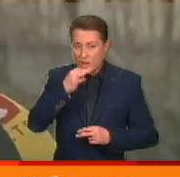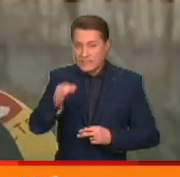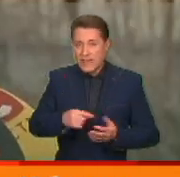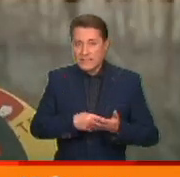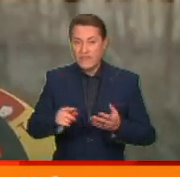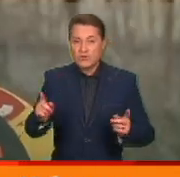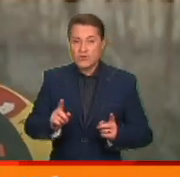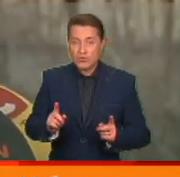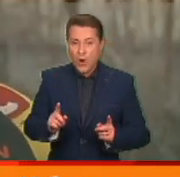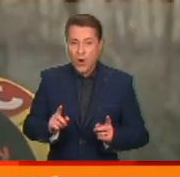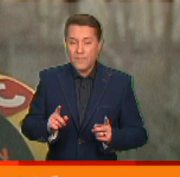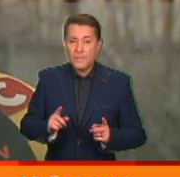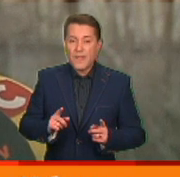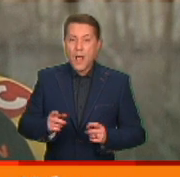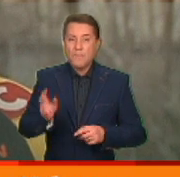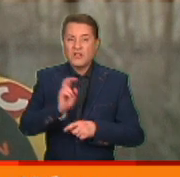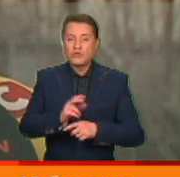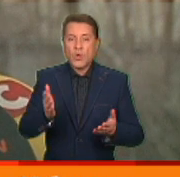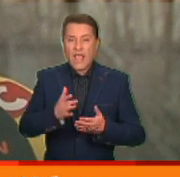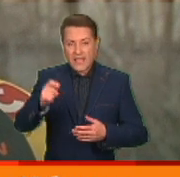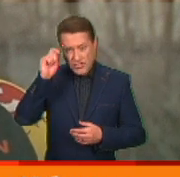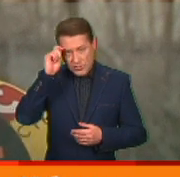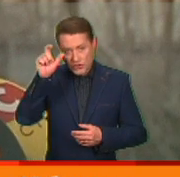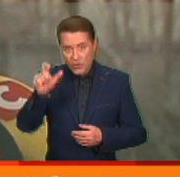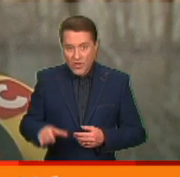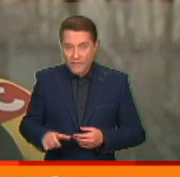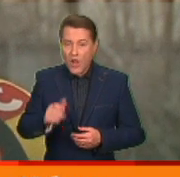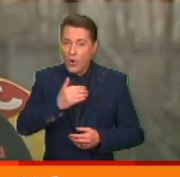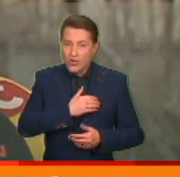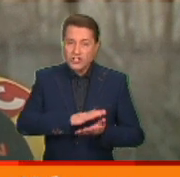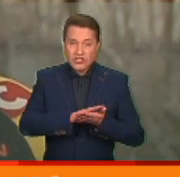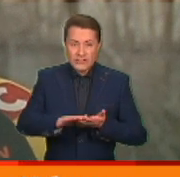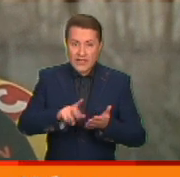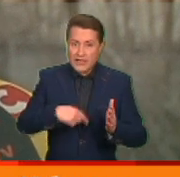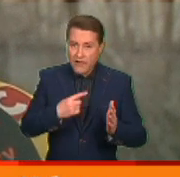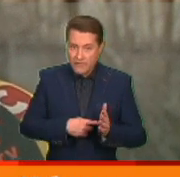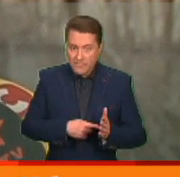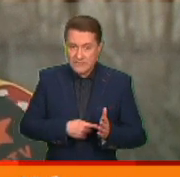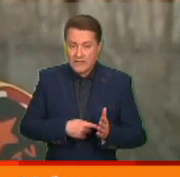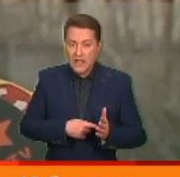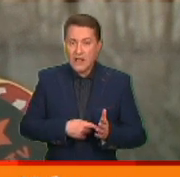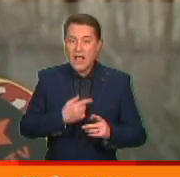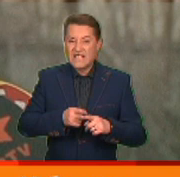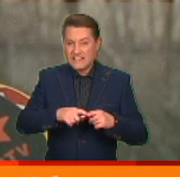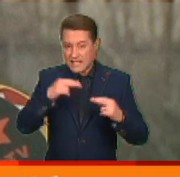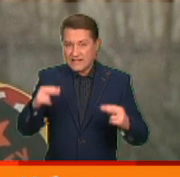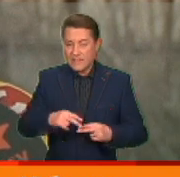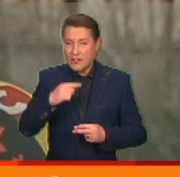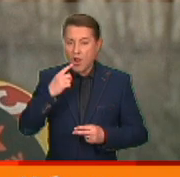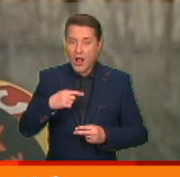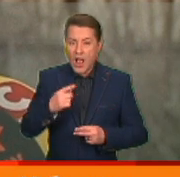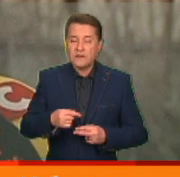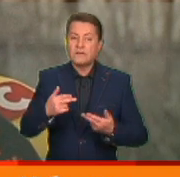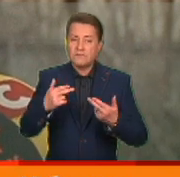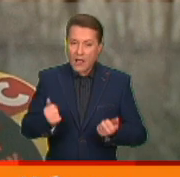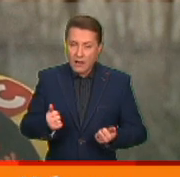він підписався, бо до нього підійшов якийсь чоловік, сказав, чи ви хочете, щоб була чистота в місті. Ну, цей свідок каже, як сказав,